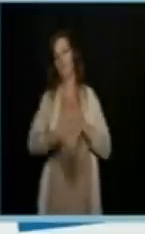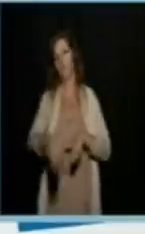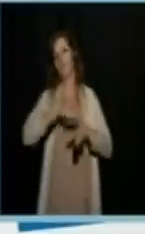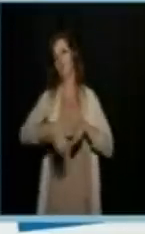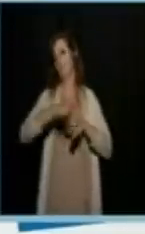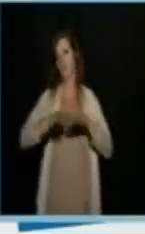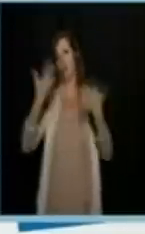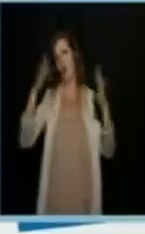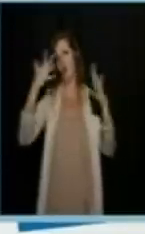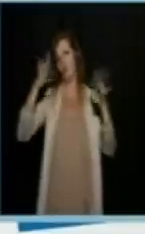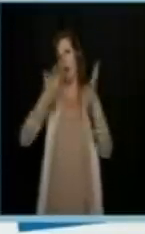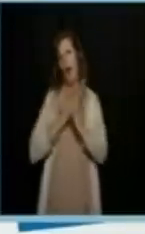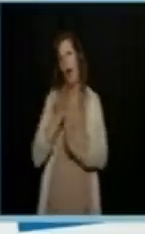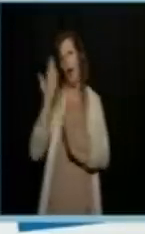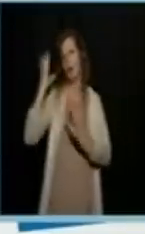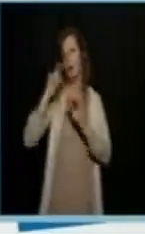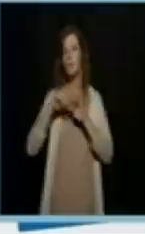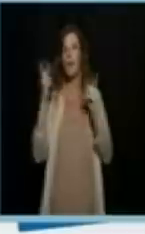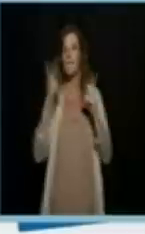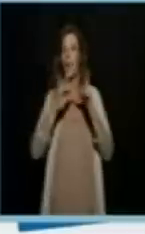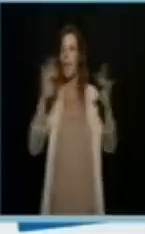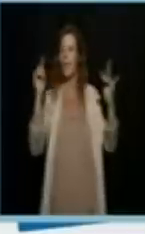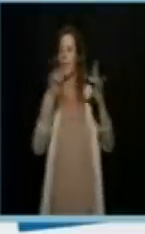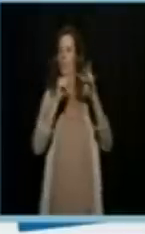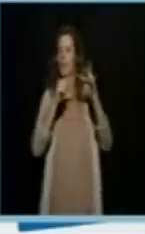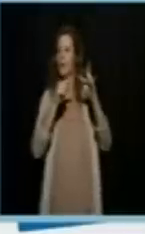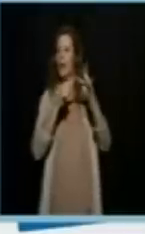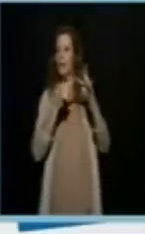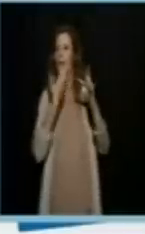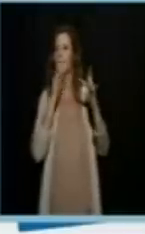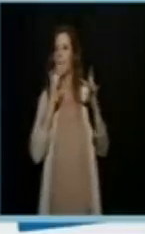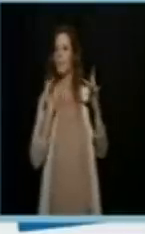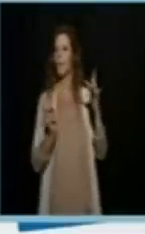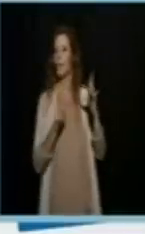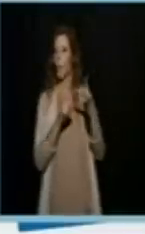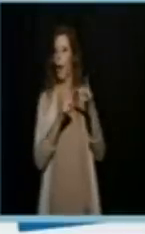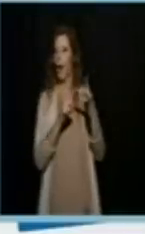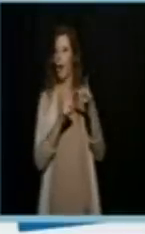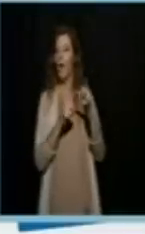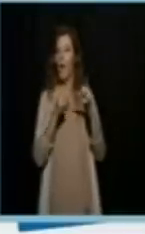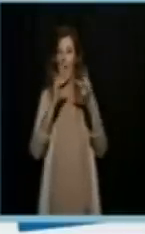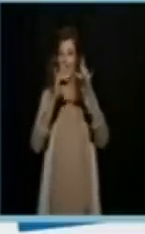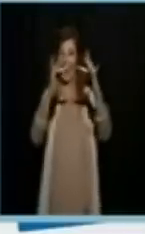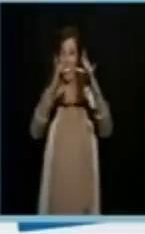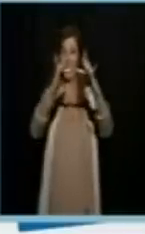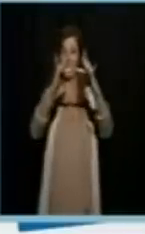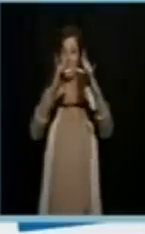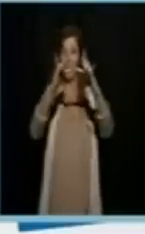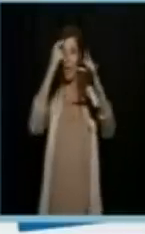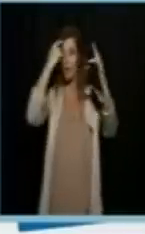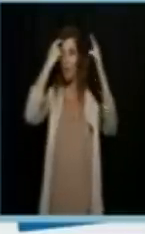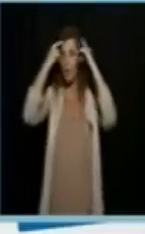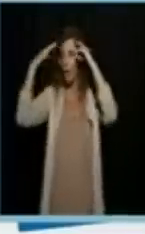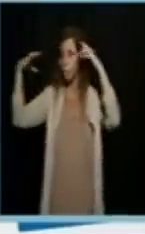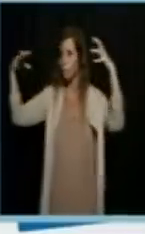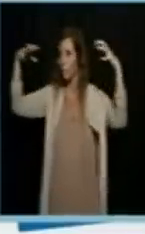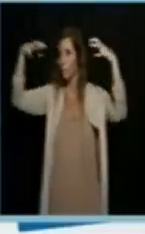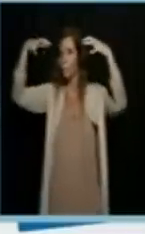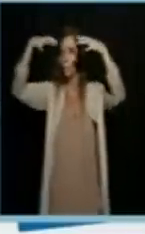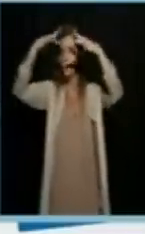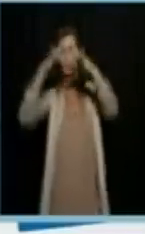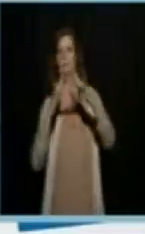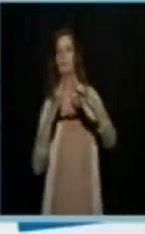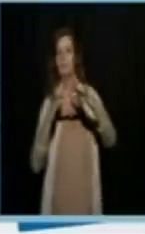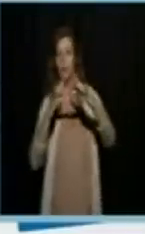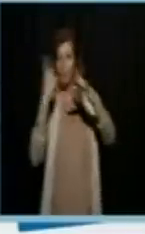è la vera forza di internet? Internet, in realtà, è una rete di cervelli, è una rete di idee, è una rete